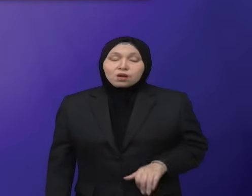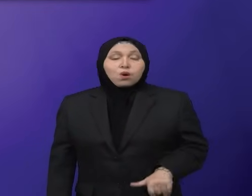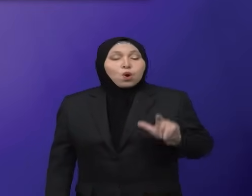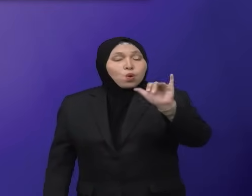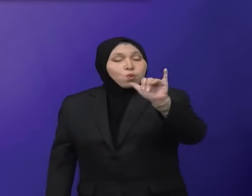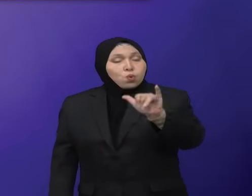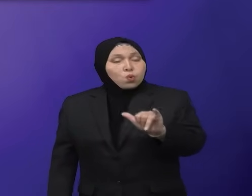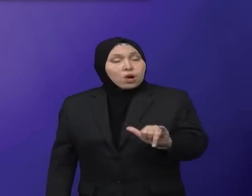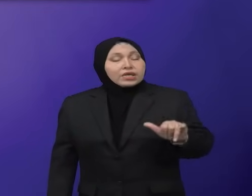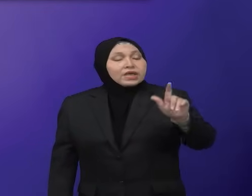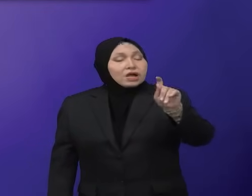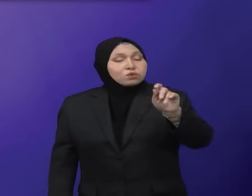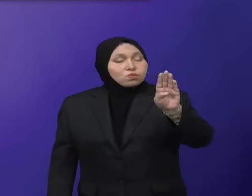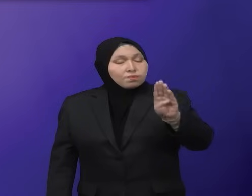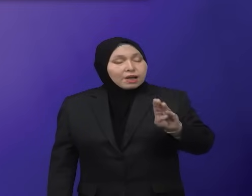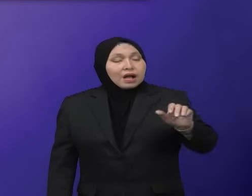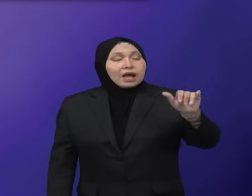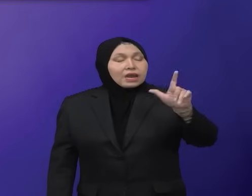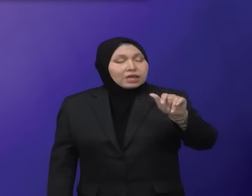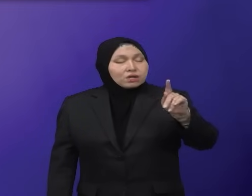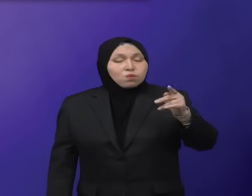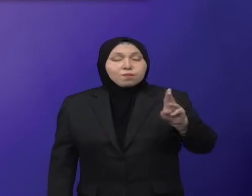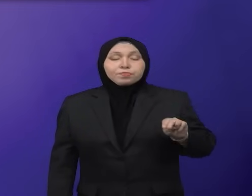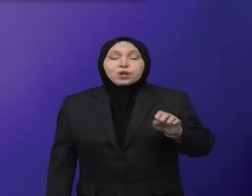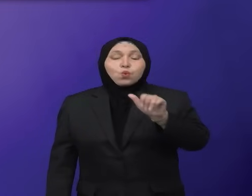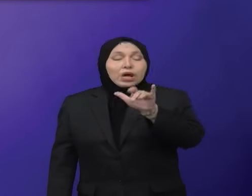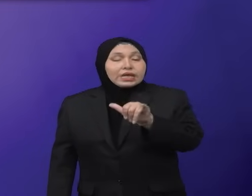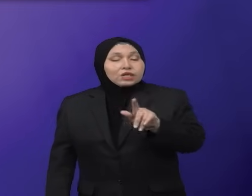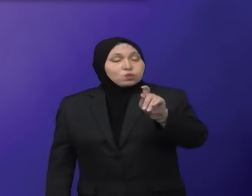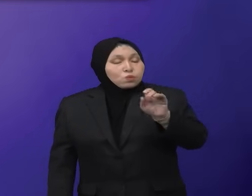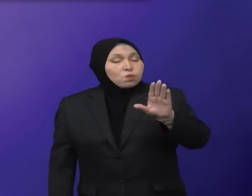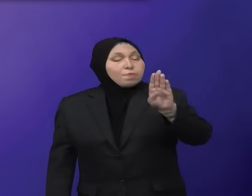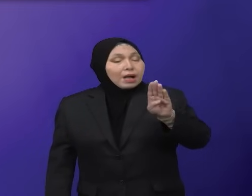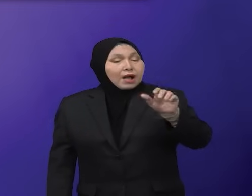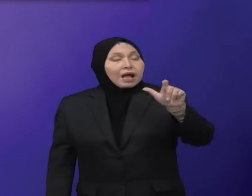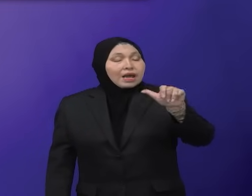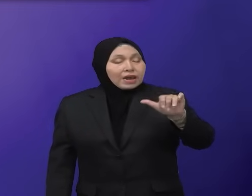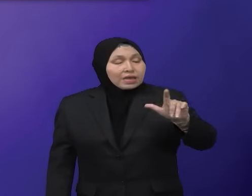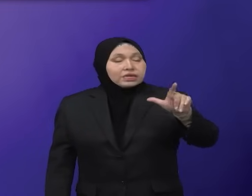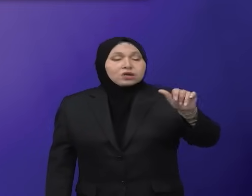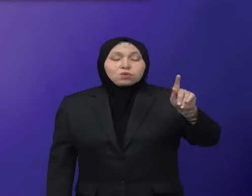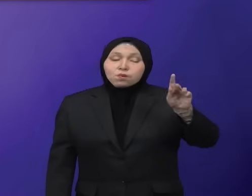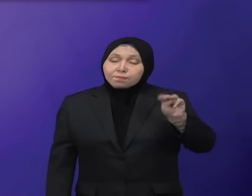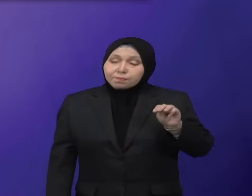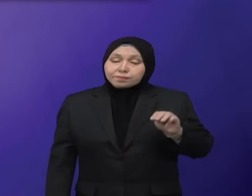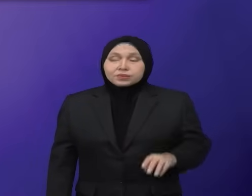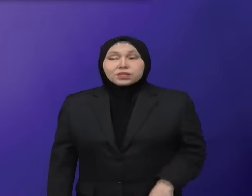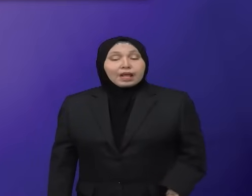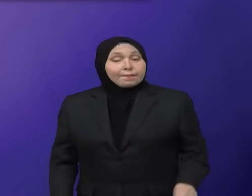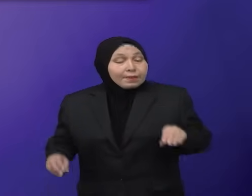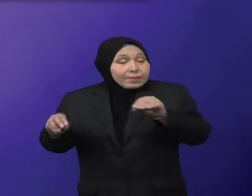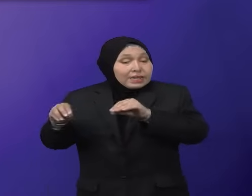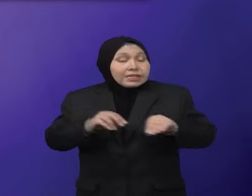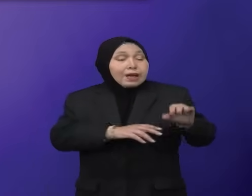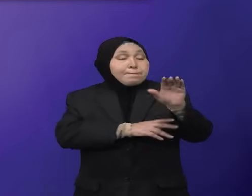Wa yatuba alaikum. Wa yatuba alaikum. Wa yatuba alaikum. Perpindahan daripada